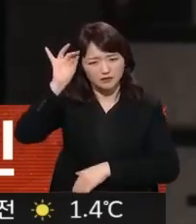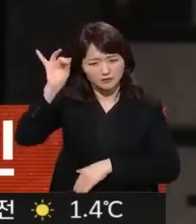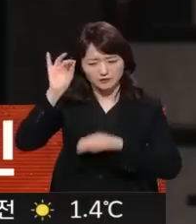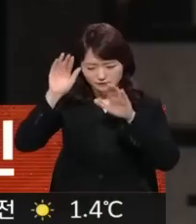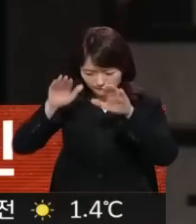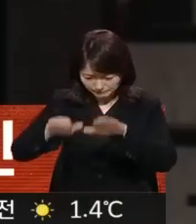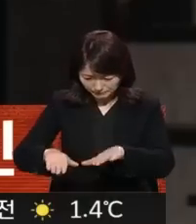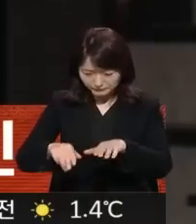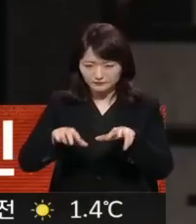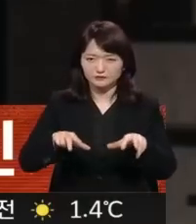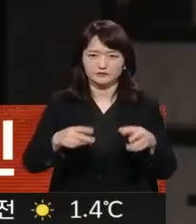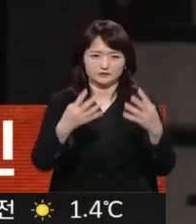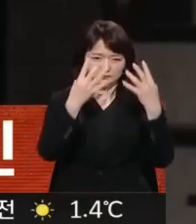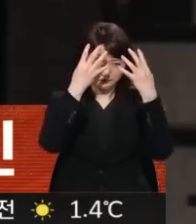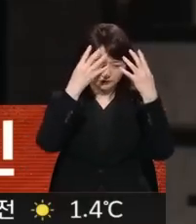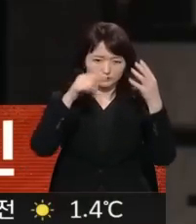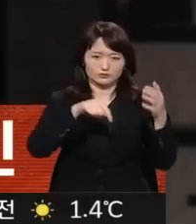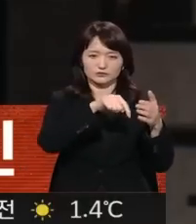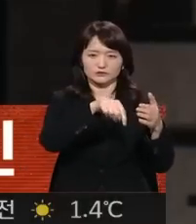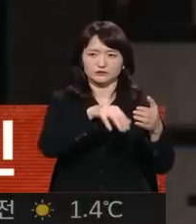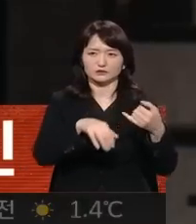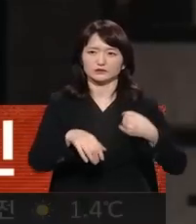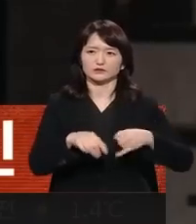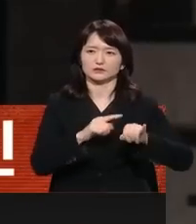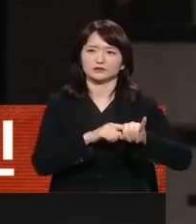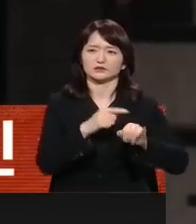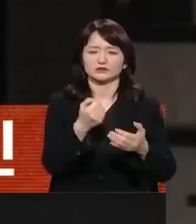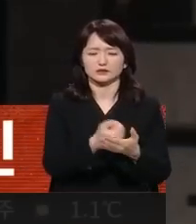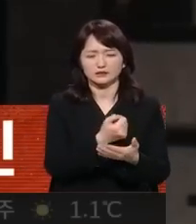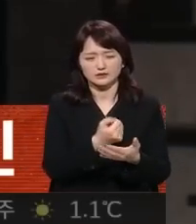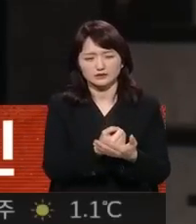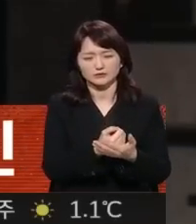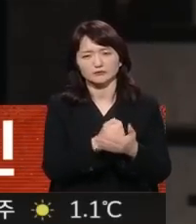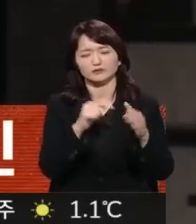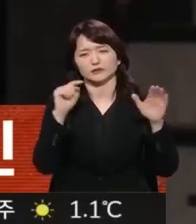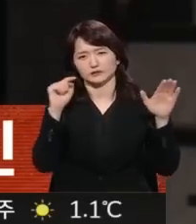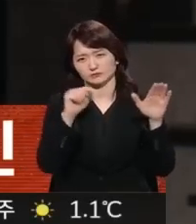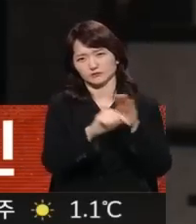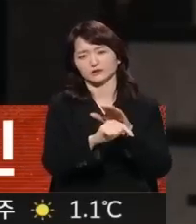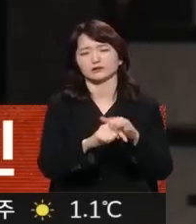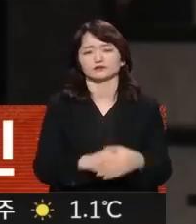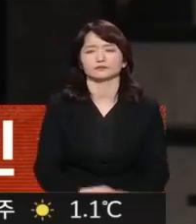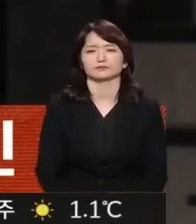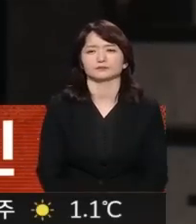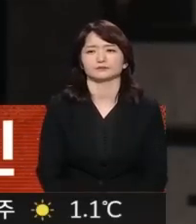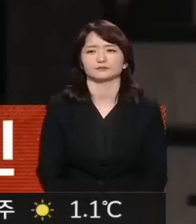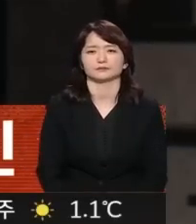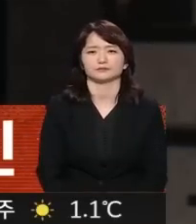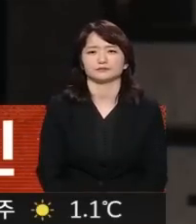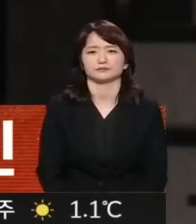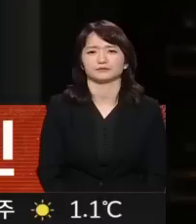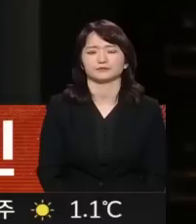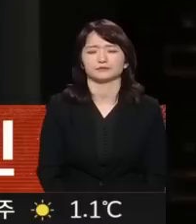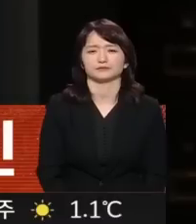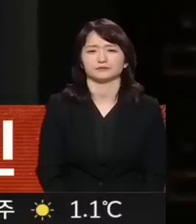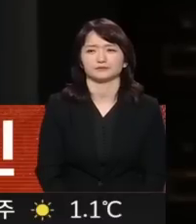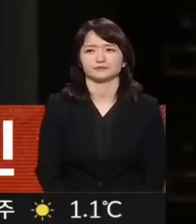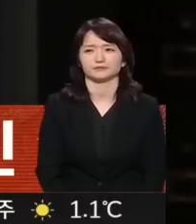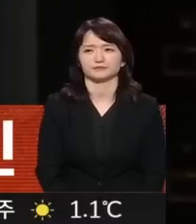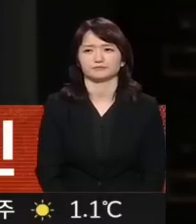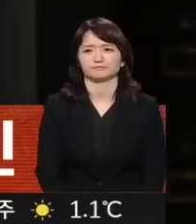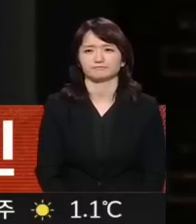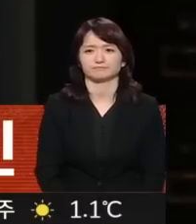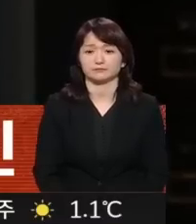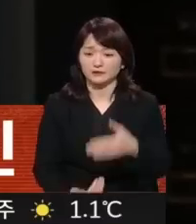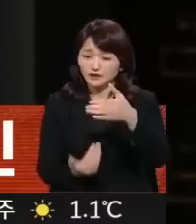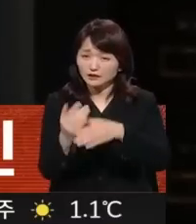지금 교도소에 있는 딸 이제 너무 안타깝다 딸을 보러 가겠다라고 얘기했다고 합니다 저는이 사건에서 가장